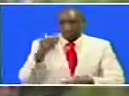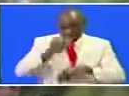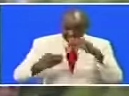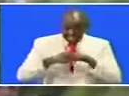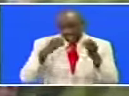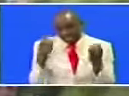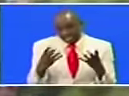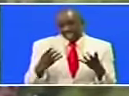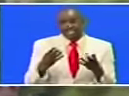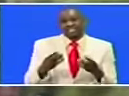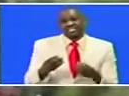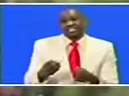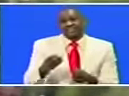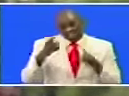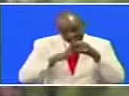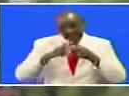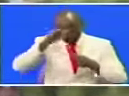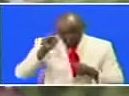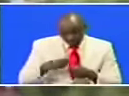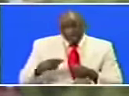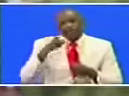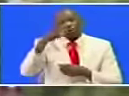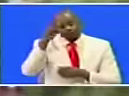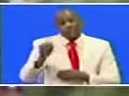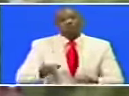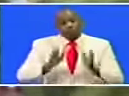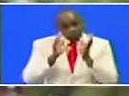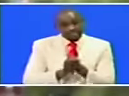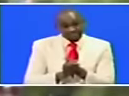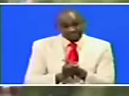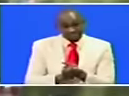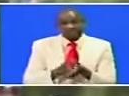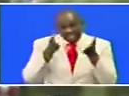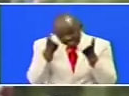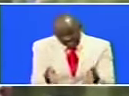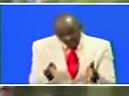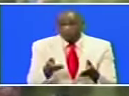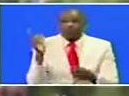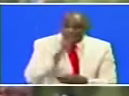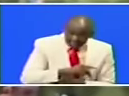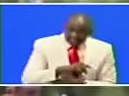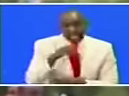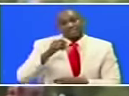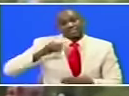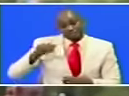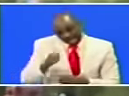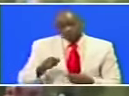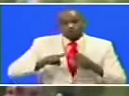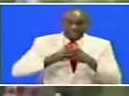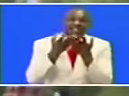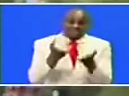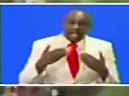kujenga zaidi ya kilomita 7,000 ambazo sasa aidha zimekamilika au